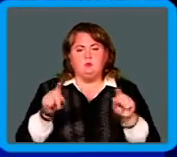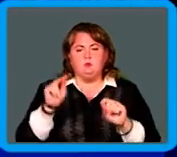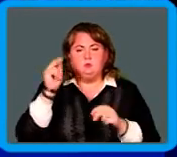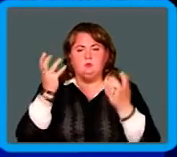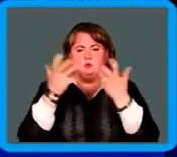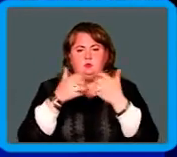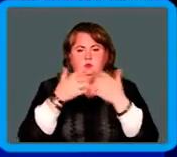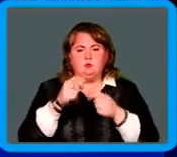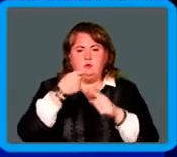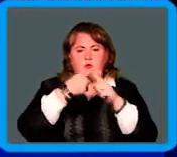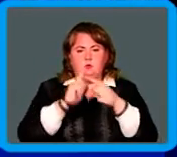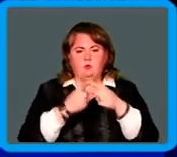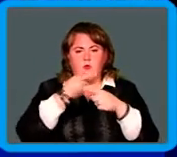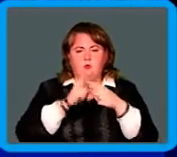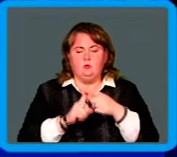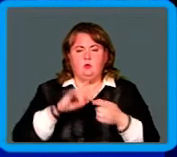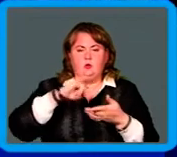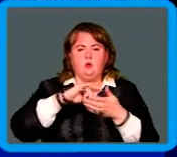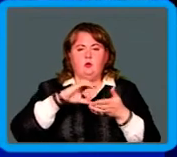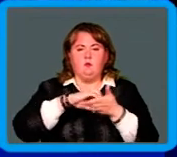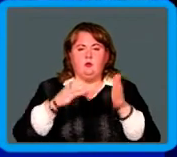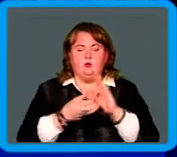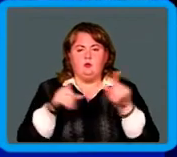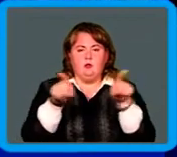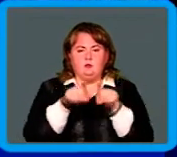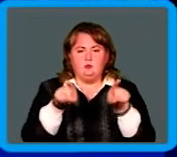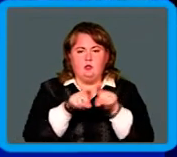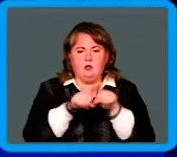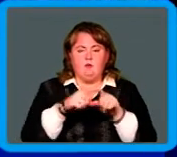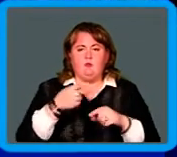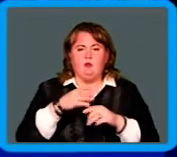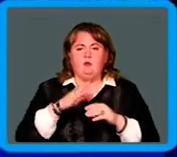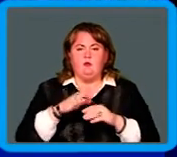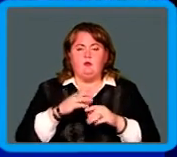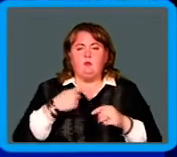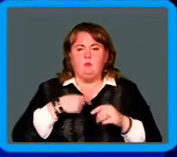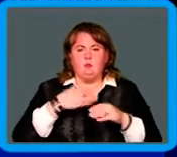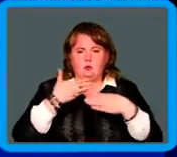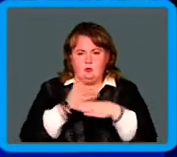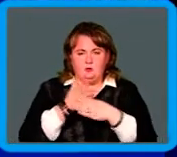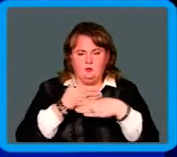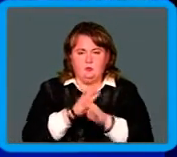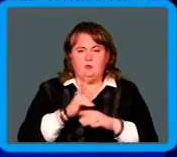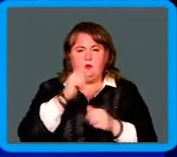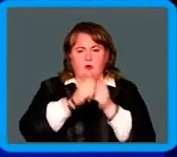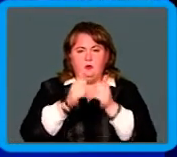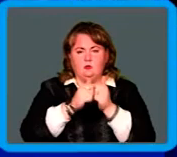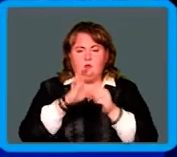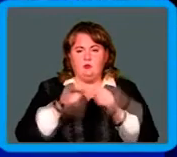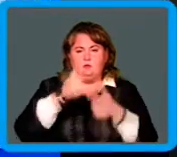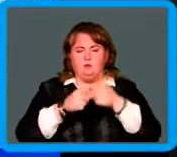квадраты одинаковой величины на которой мы разобьем каждую из этих фигур и сравнить полученные